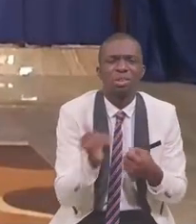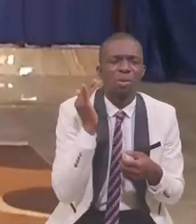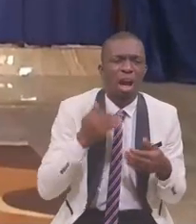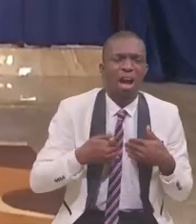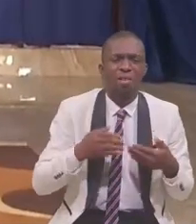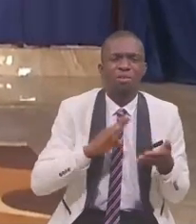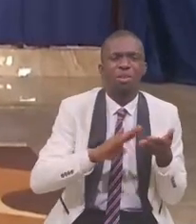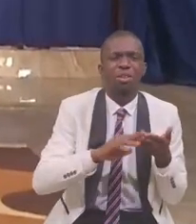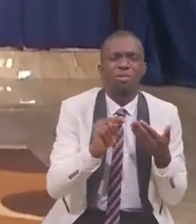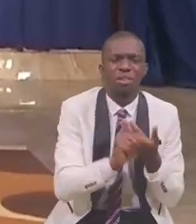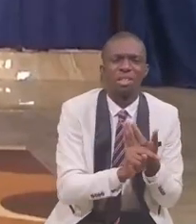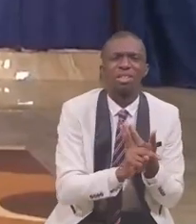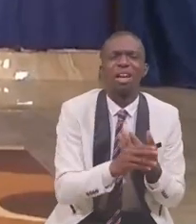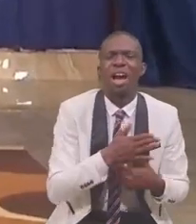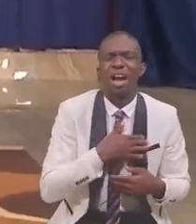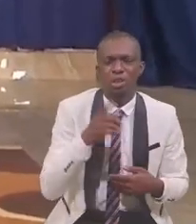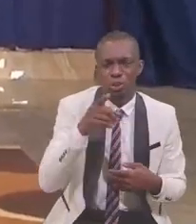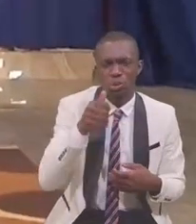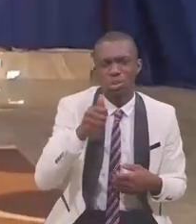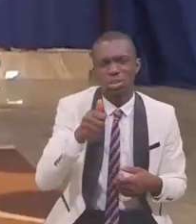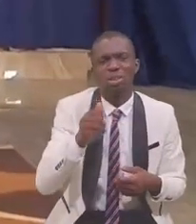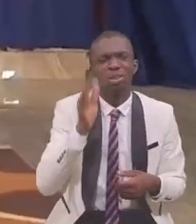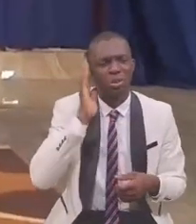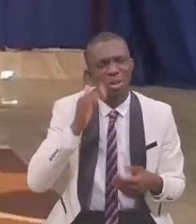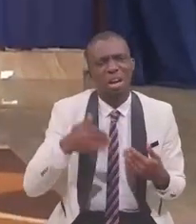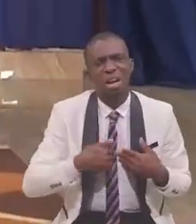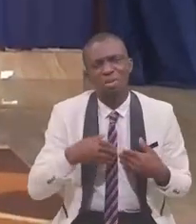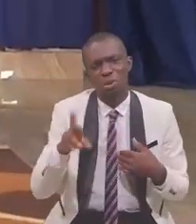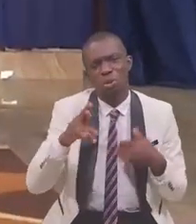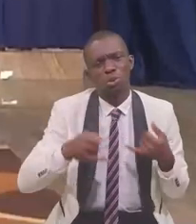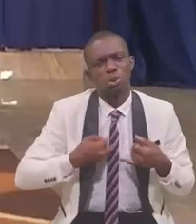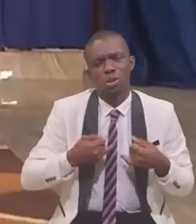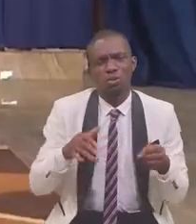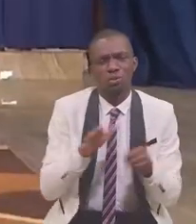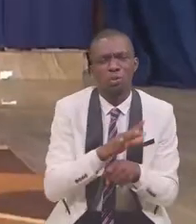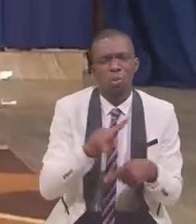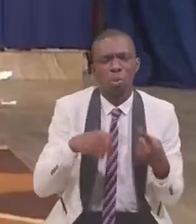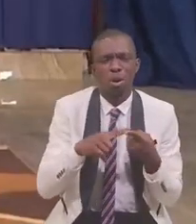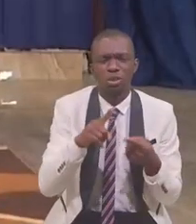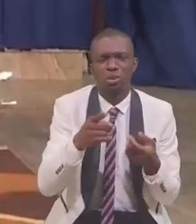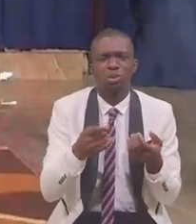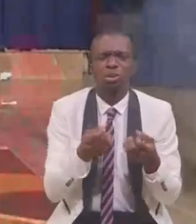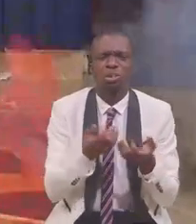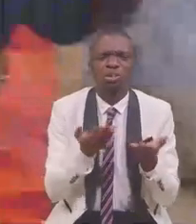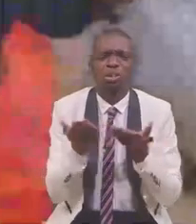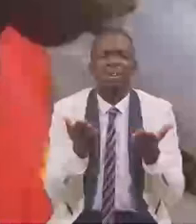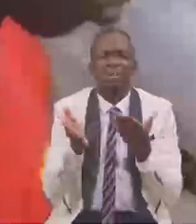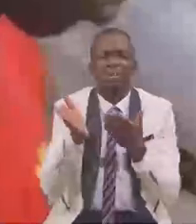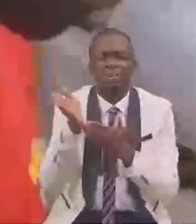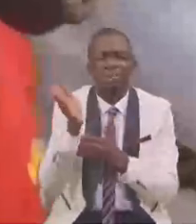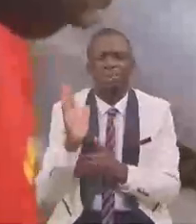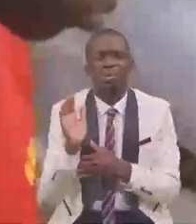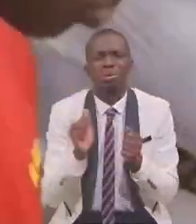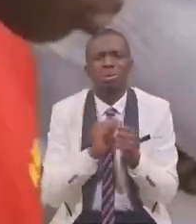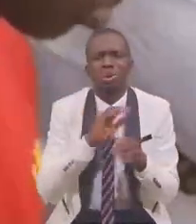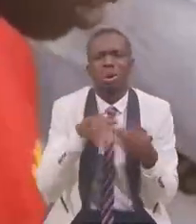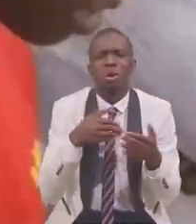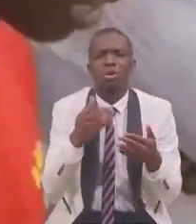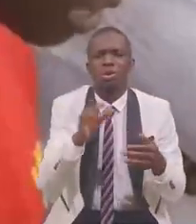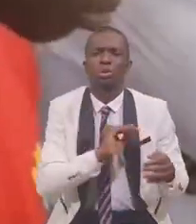pleine lorsque tu sers le Seigneur de toute ton âme, de toute ton âme, de tout ton esprit. Lorsque tu es